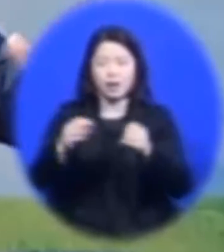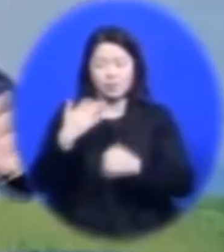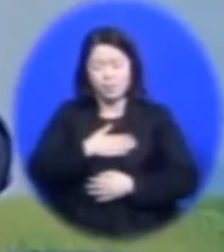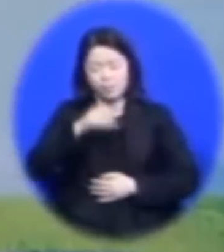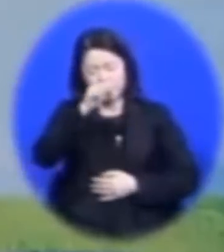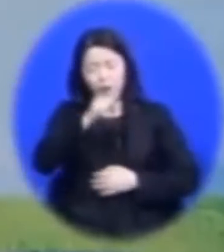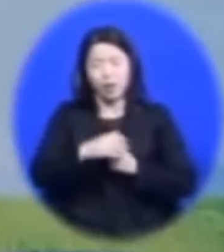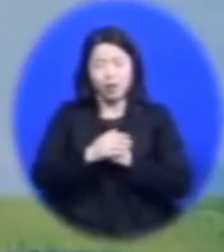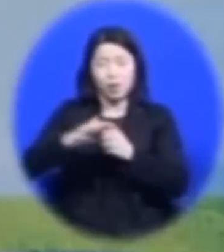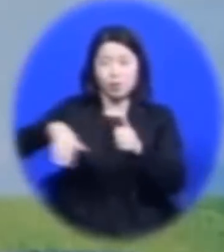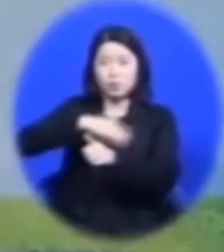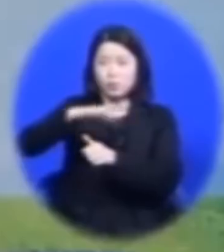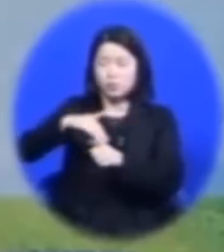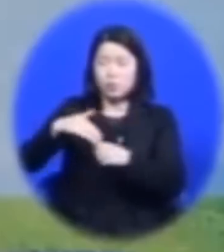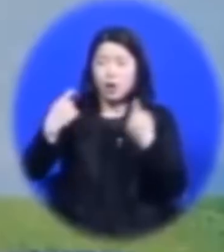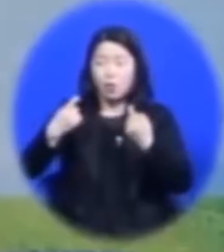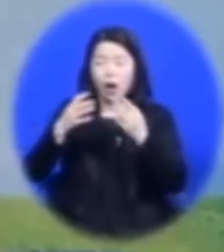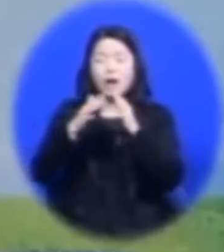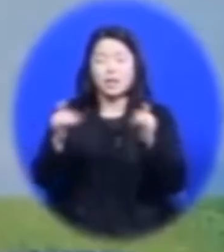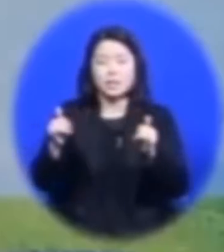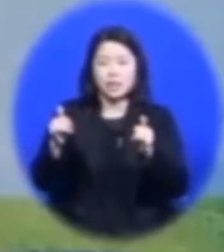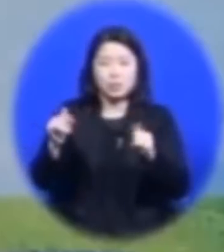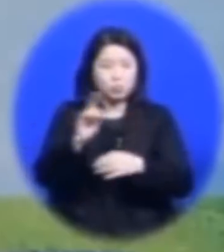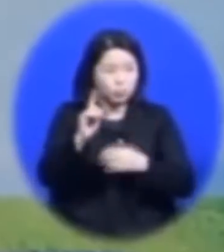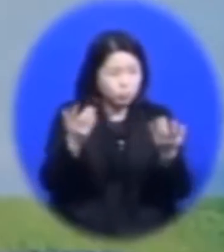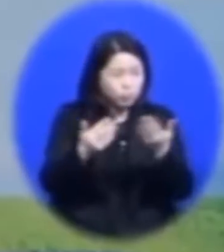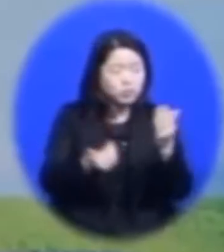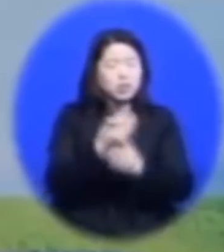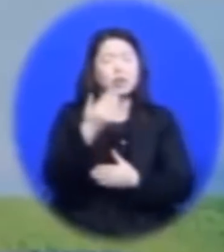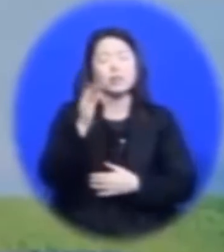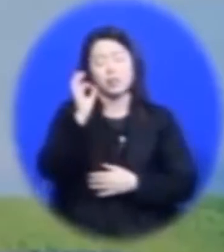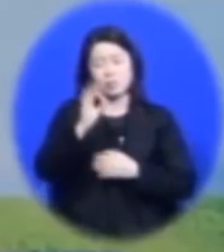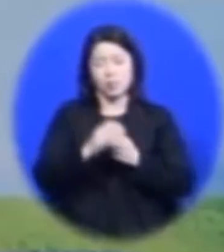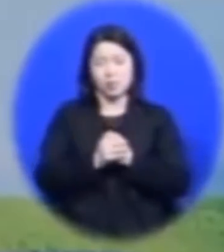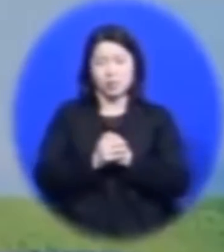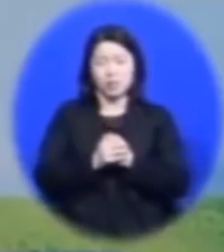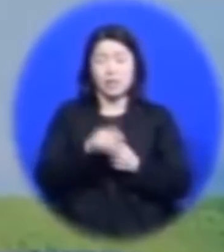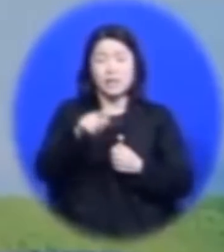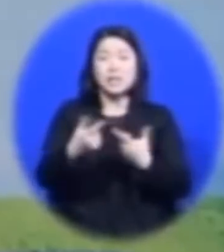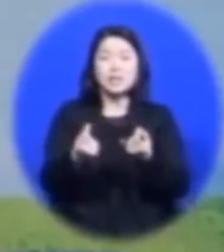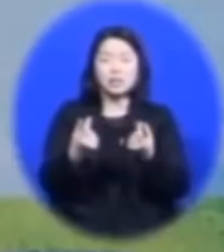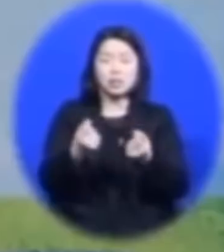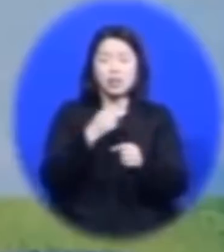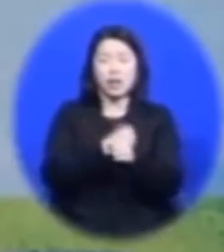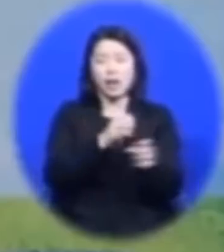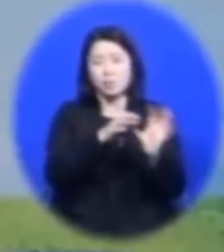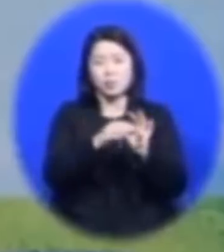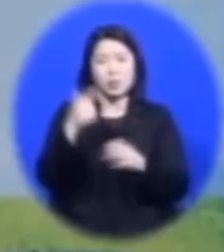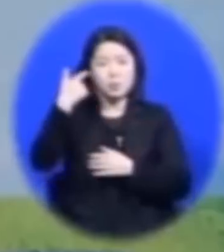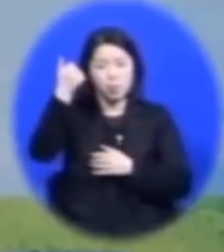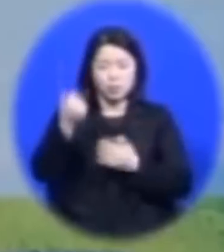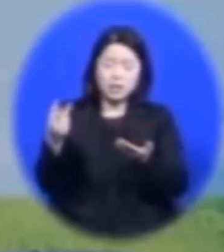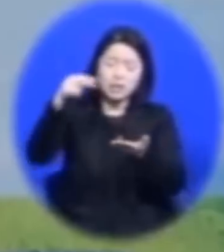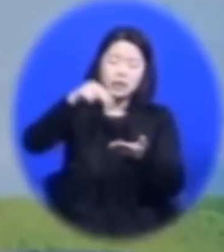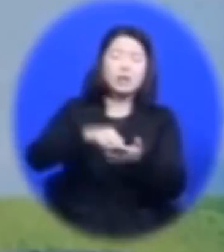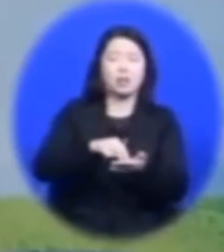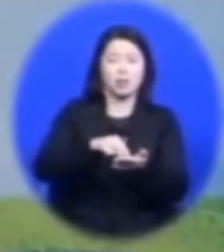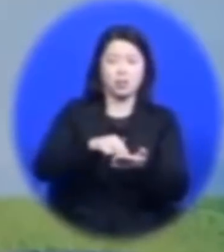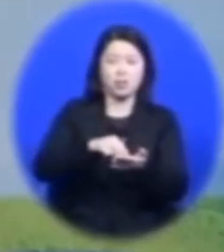관광객들이 다 무슨 일이 났나 싶어 좀 이렇게 하면서 그 목사님을 이렇게 세운 거예요